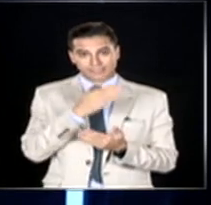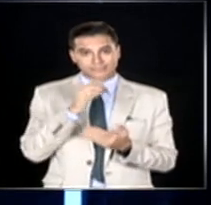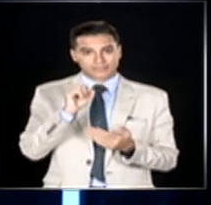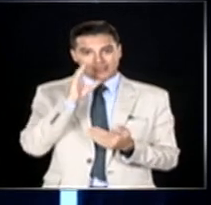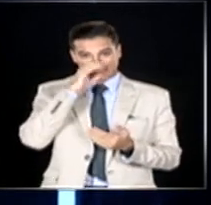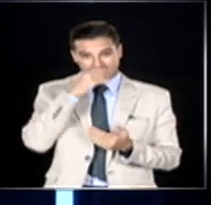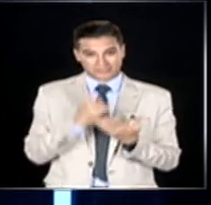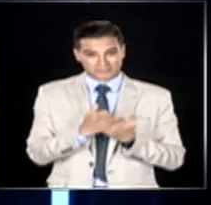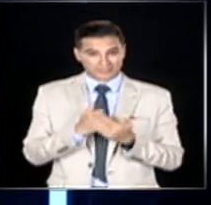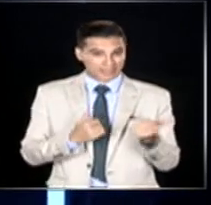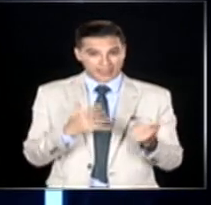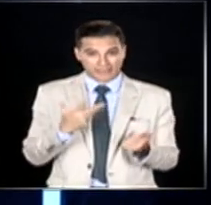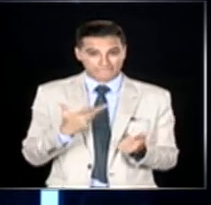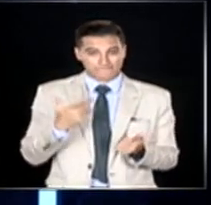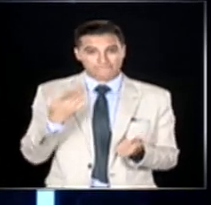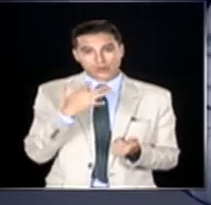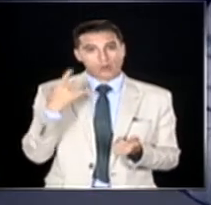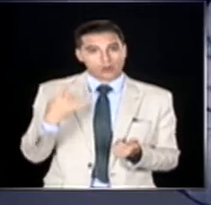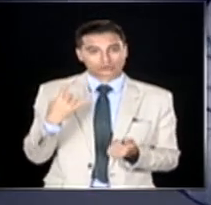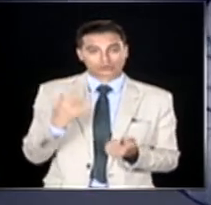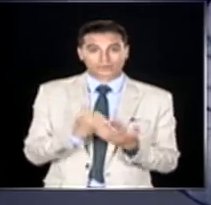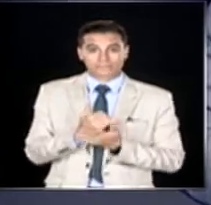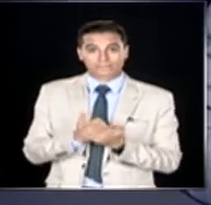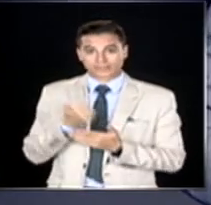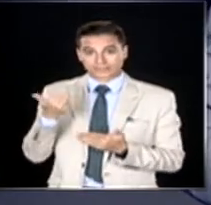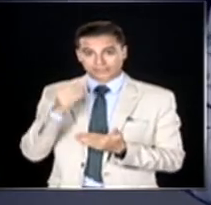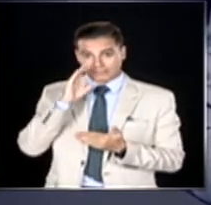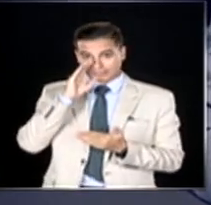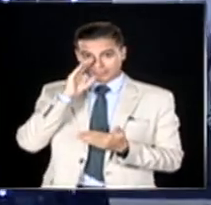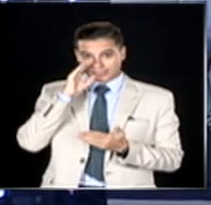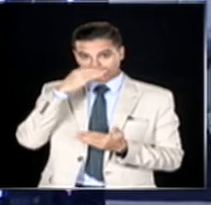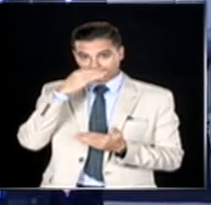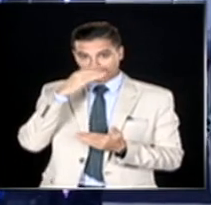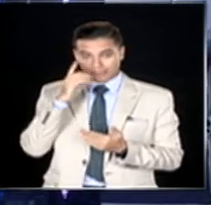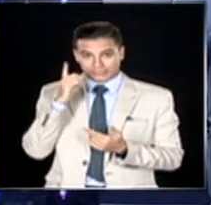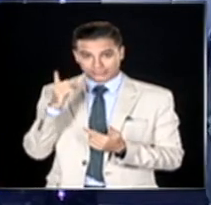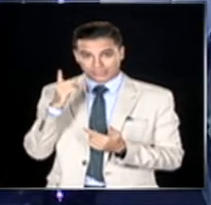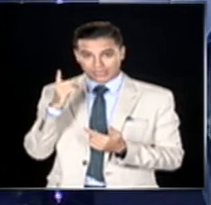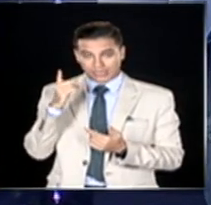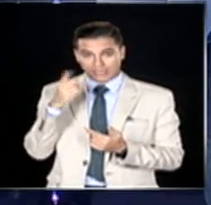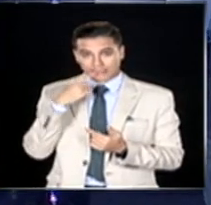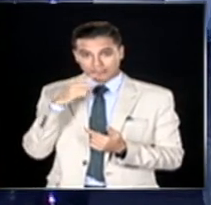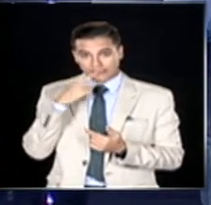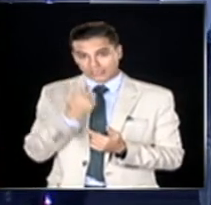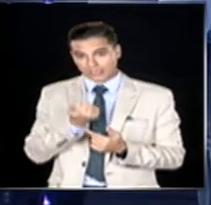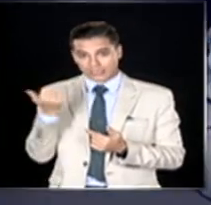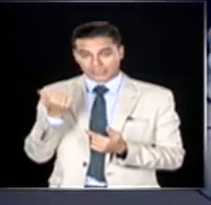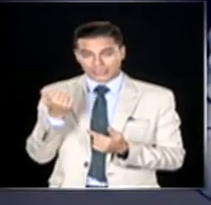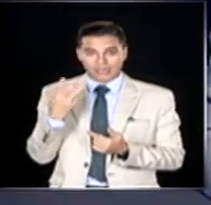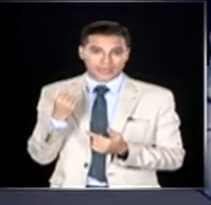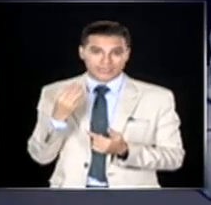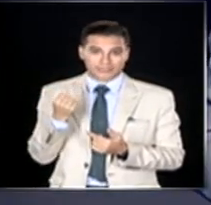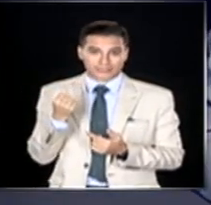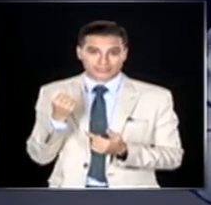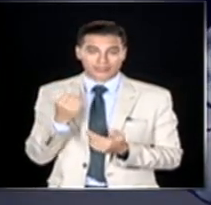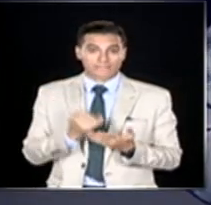للقاهرة متقدمين 110 نقطة، جمال عبد الناصر العسكرية فيكتوريا اسكندرية 40.